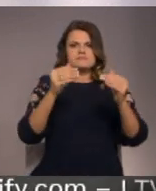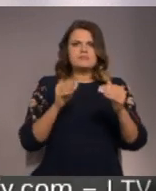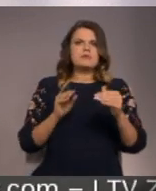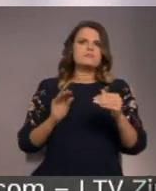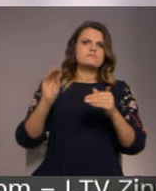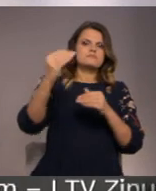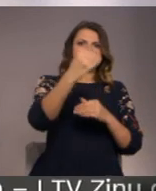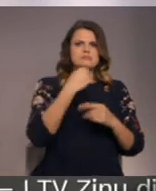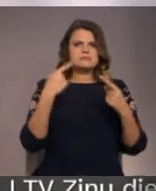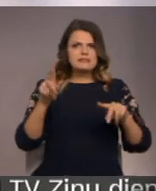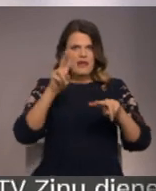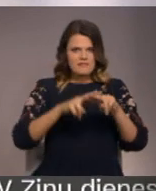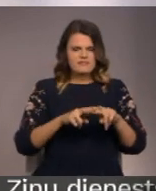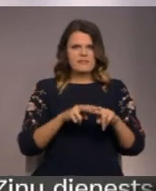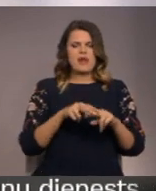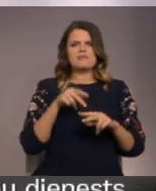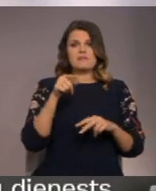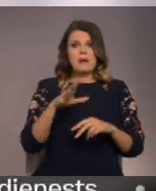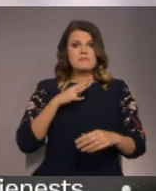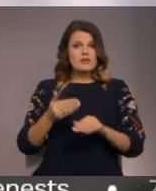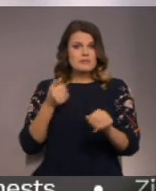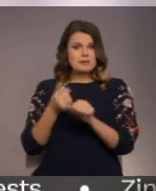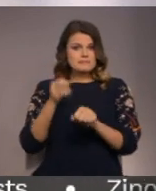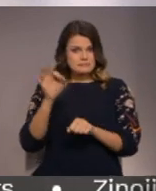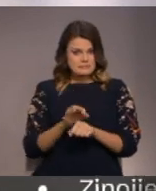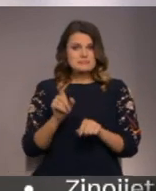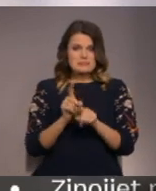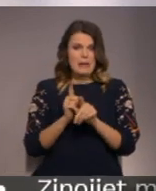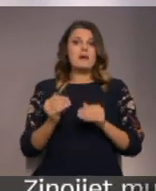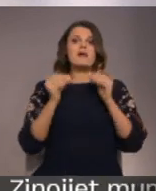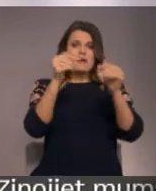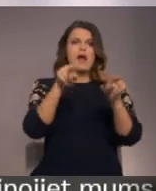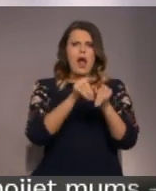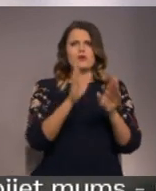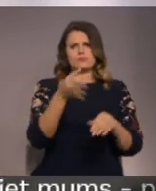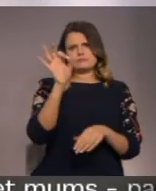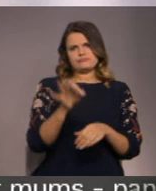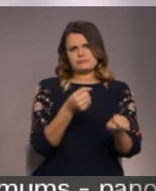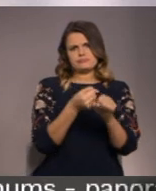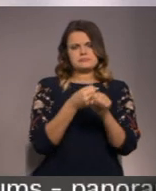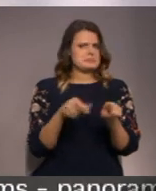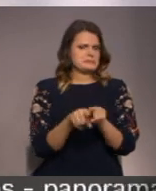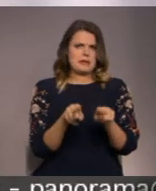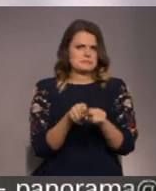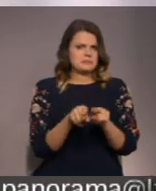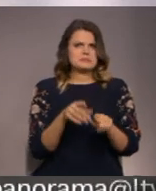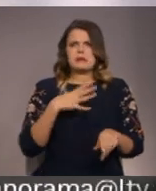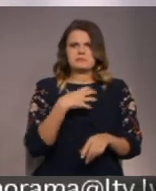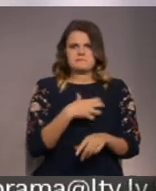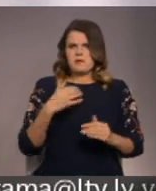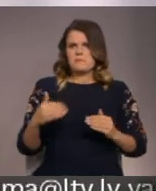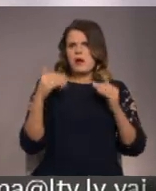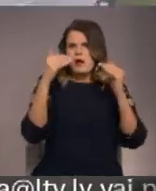ar Rīgas apvedzeļu ir vien melnā punkta pārcelšana no vienas vietas uz otru. Un tematam seko Zemgales televīzija.